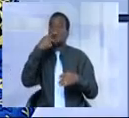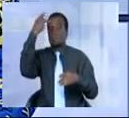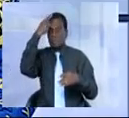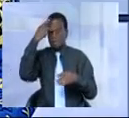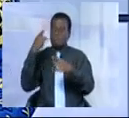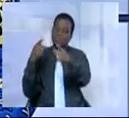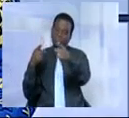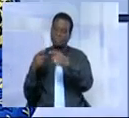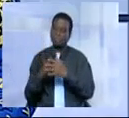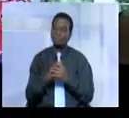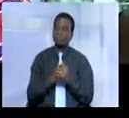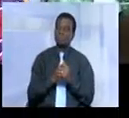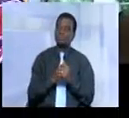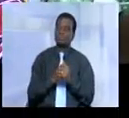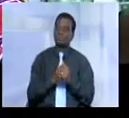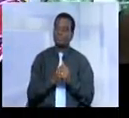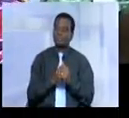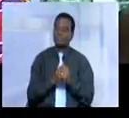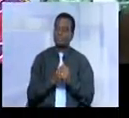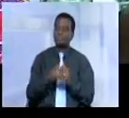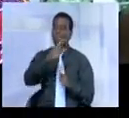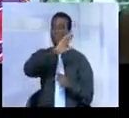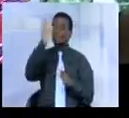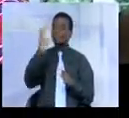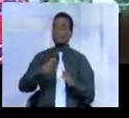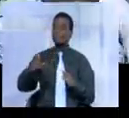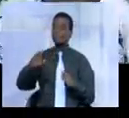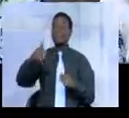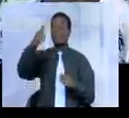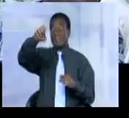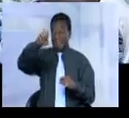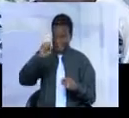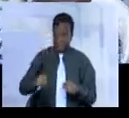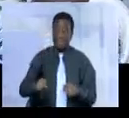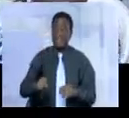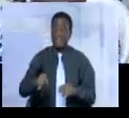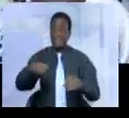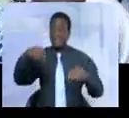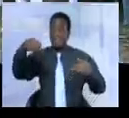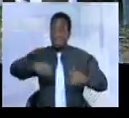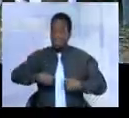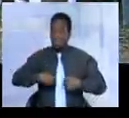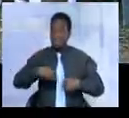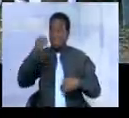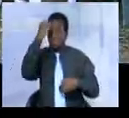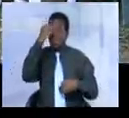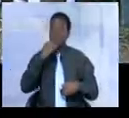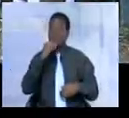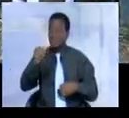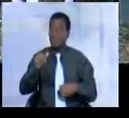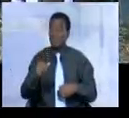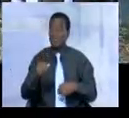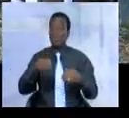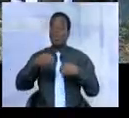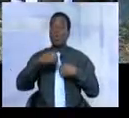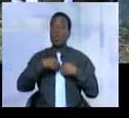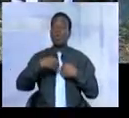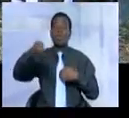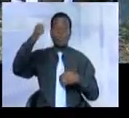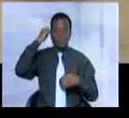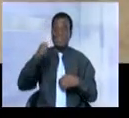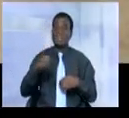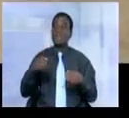de Viviane Aïma. Jamais les pensionnaires de l'orphelinat de Bingerville n'ont été autant choyés qu'avec la première dame